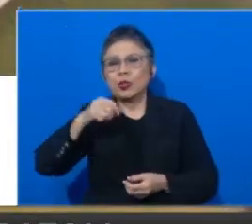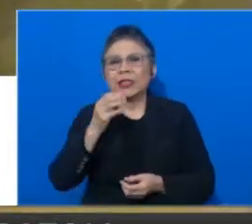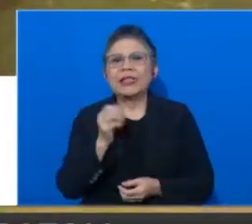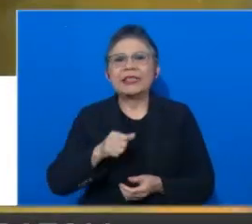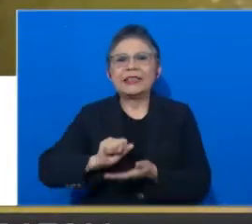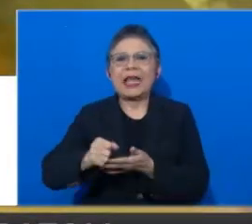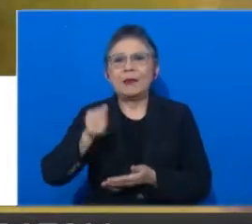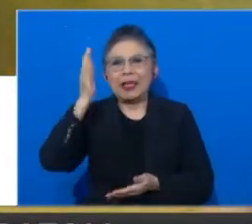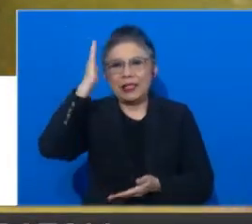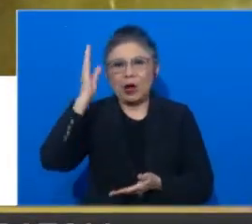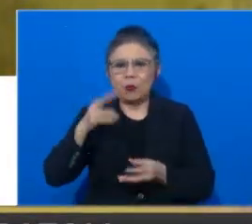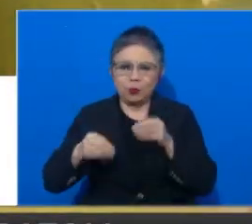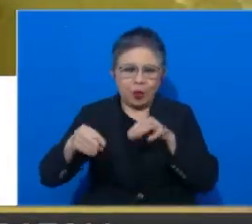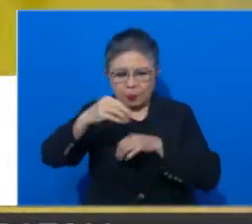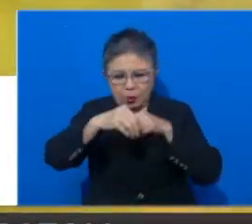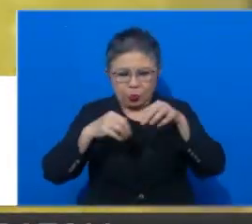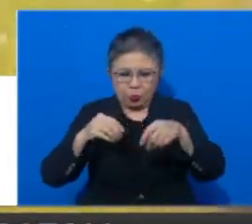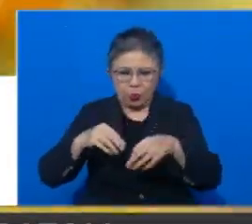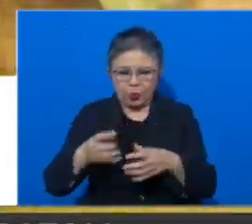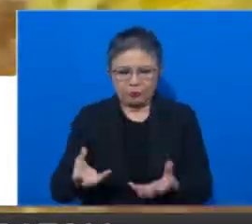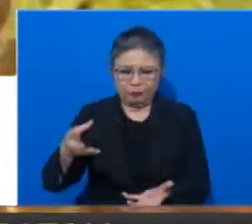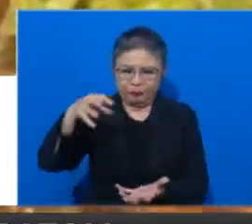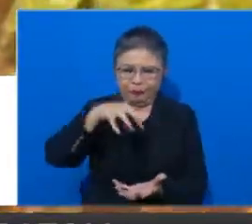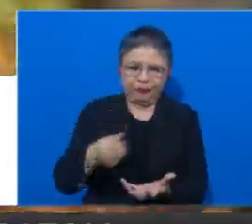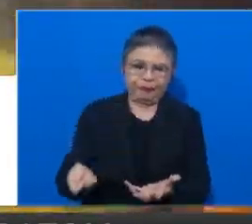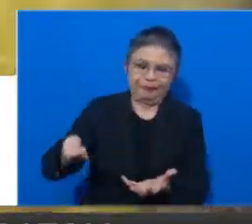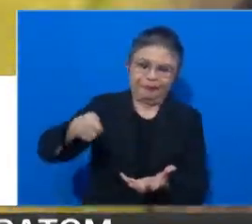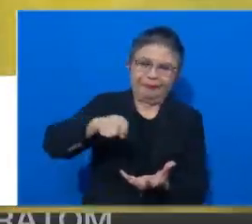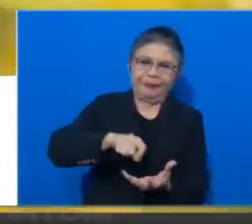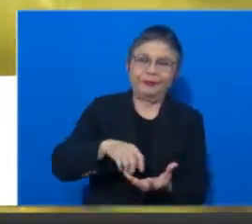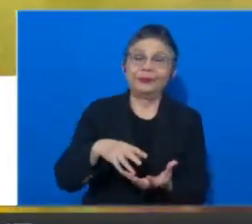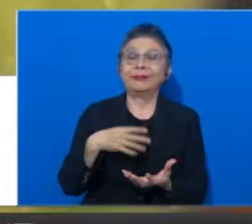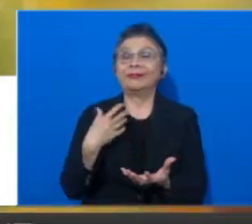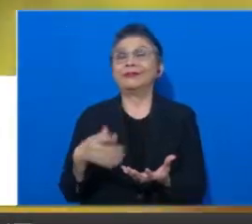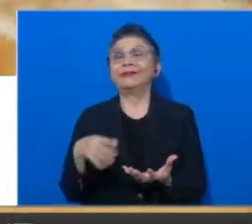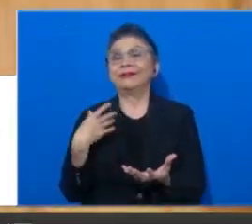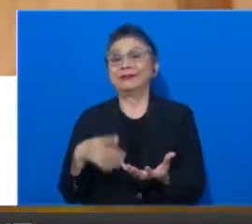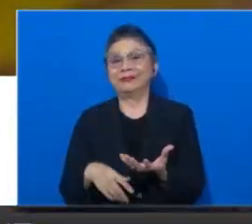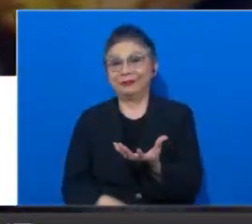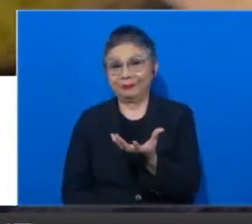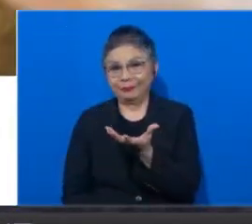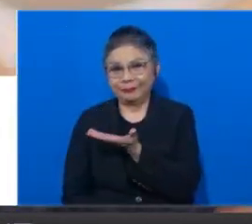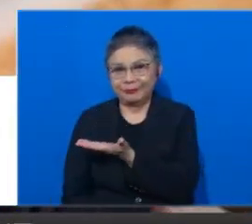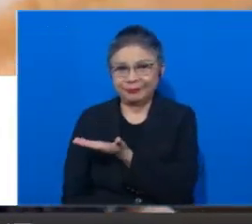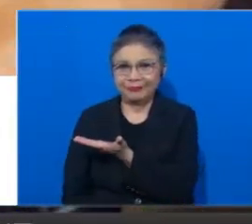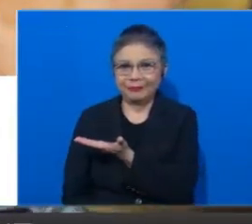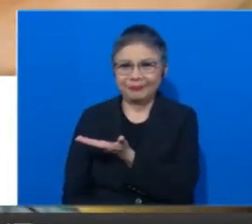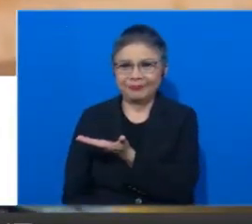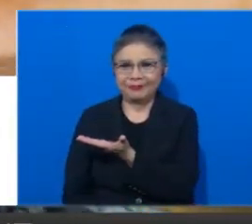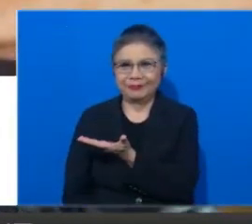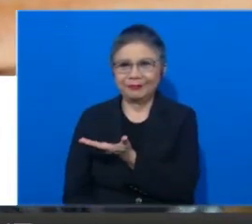hijau yang ditambah dengan berbagai bumbu dan bawang. Setelah matang, ikan gurame dihidangkan ke dalam buah